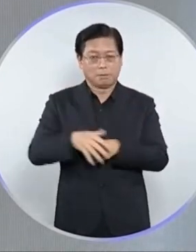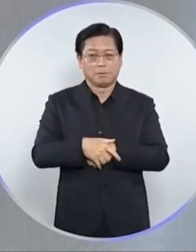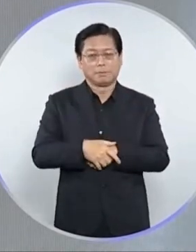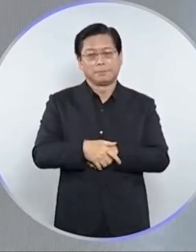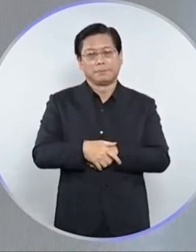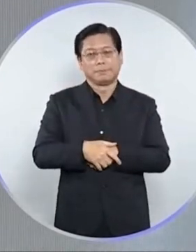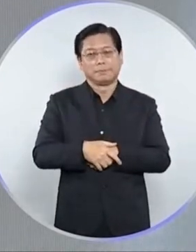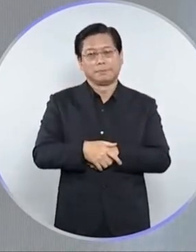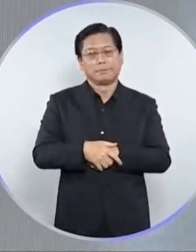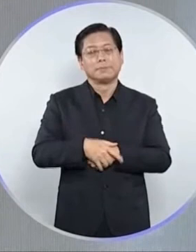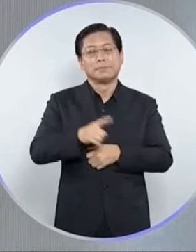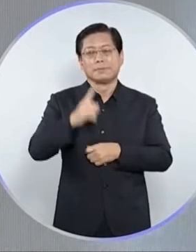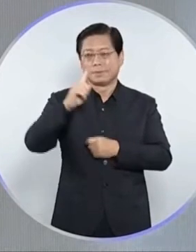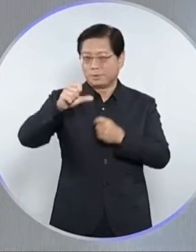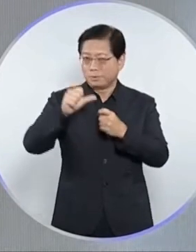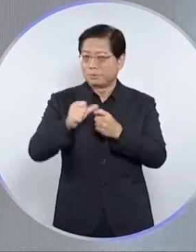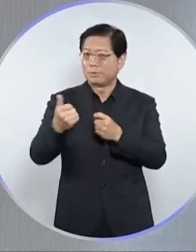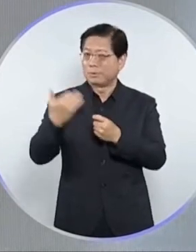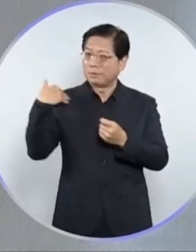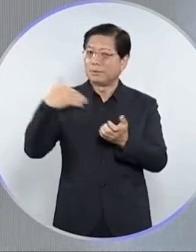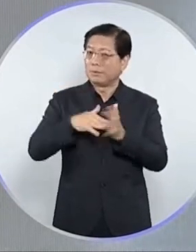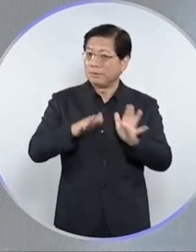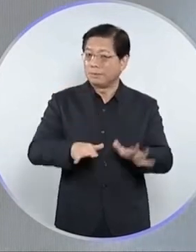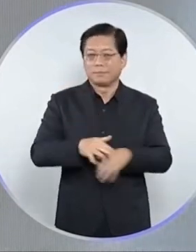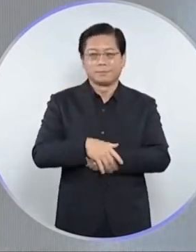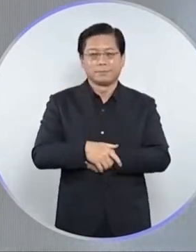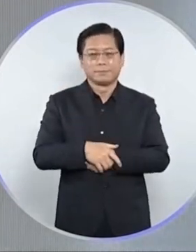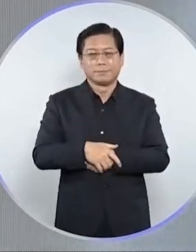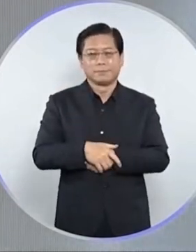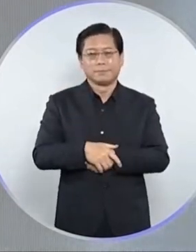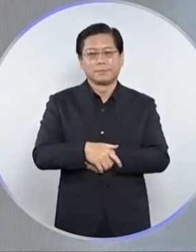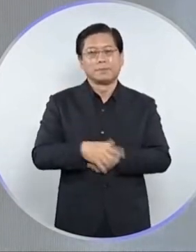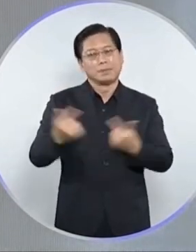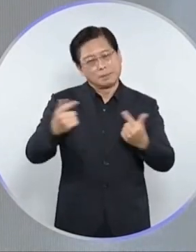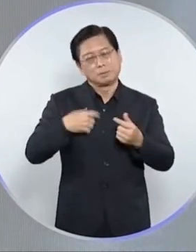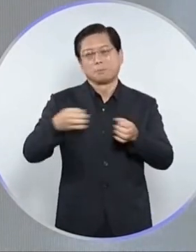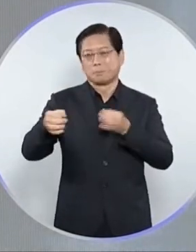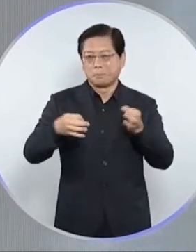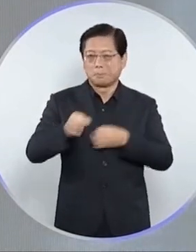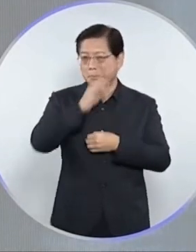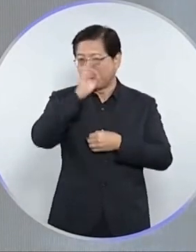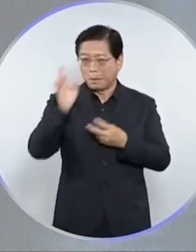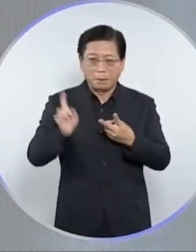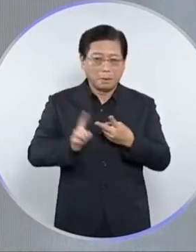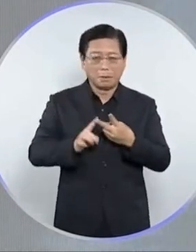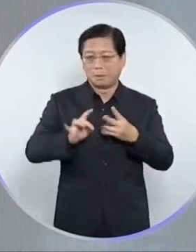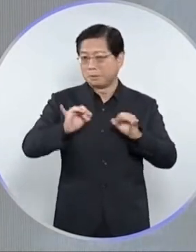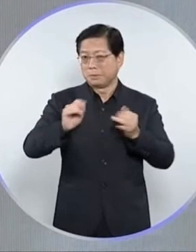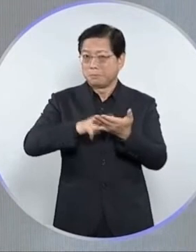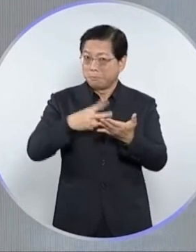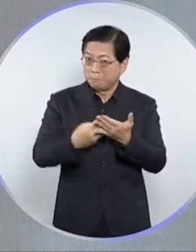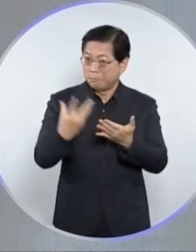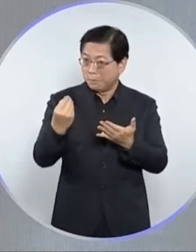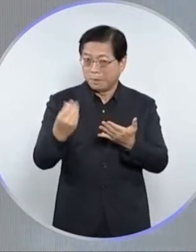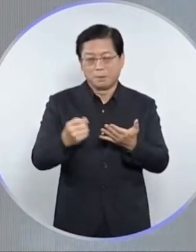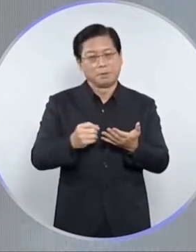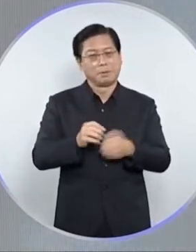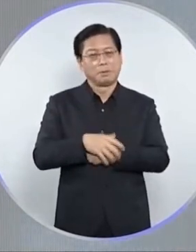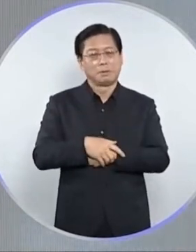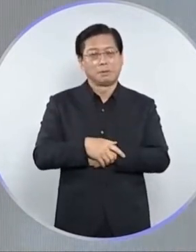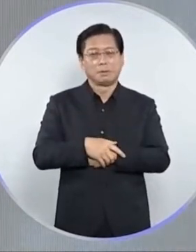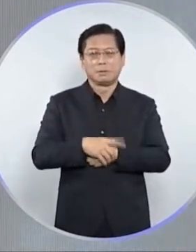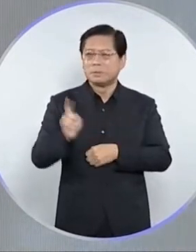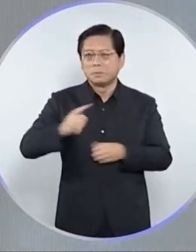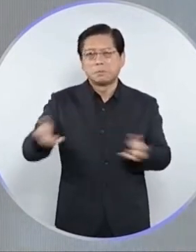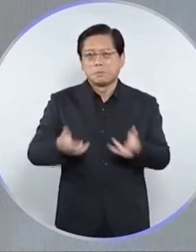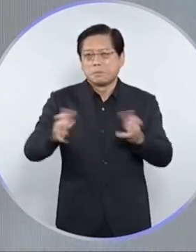那这15年来也没有交易，也没有土地变更、地目变更，哪